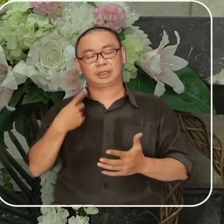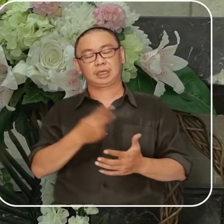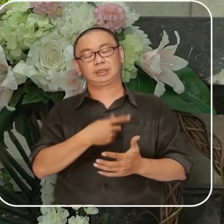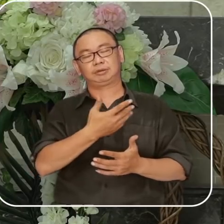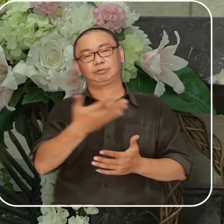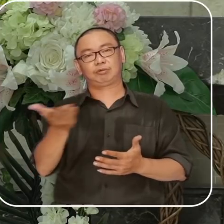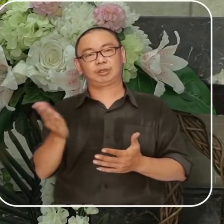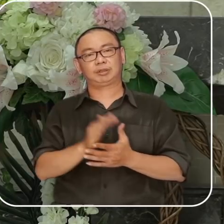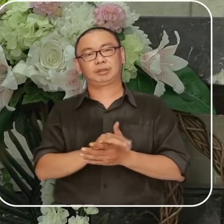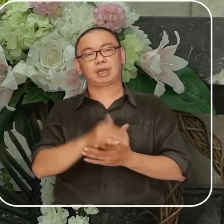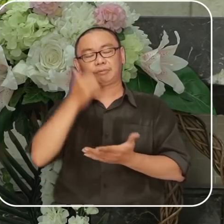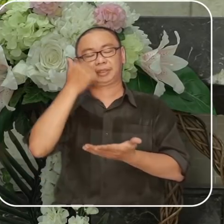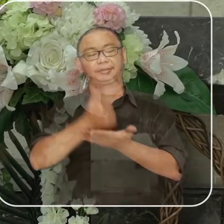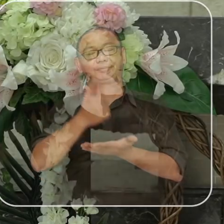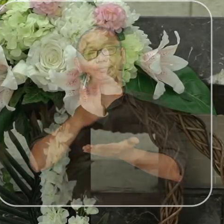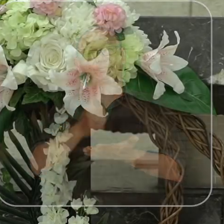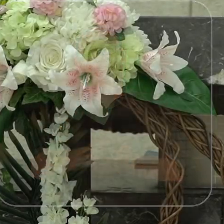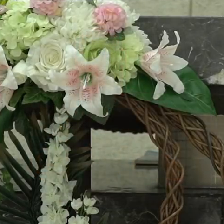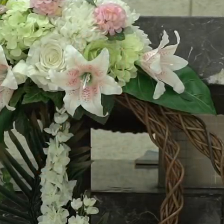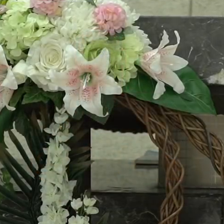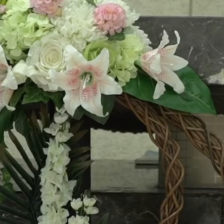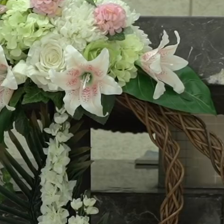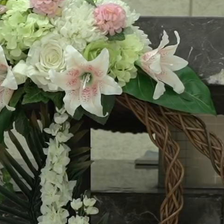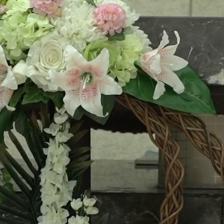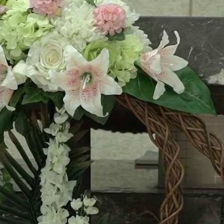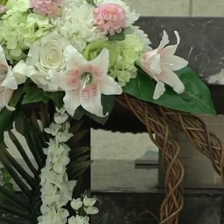semua. Amin.